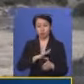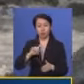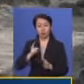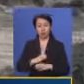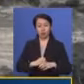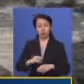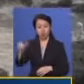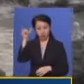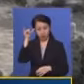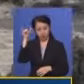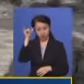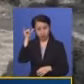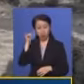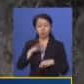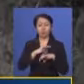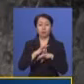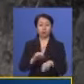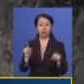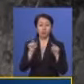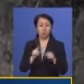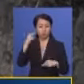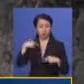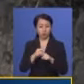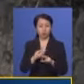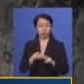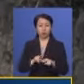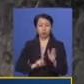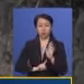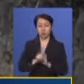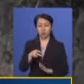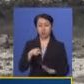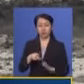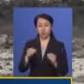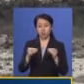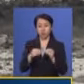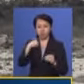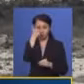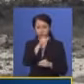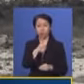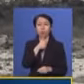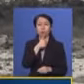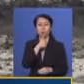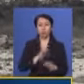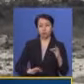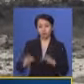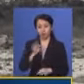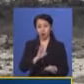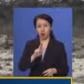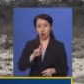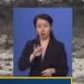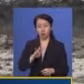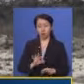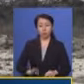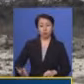партию КРС. Строительство объекта ведется по особой технологии, которую начали внедрять в 2010 году. Пилотные проекты запустили в Акмолинской